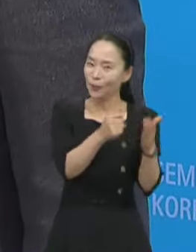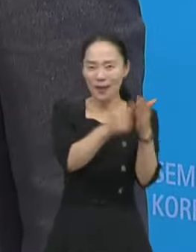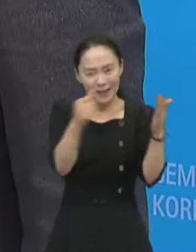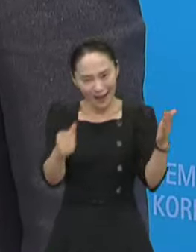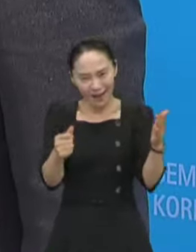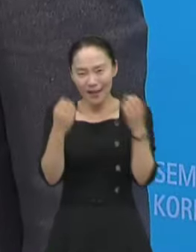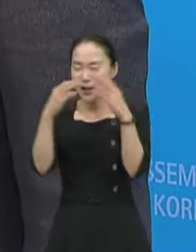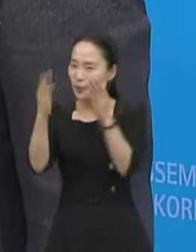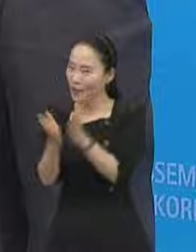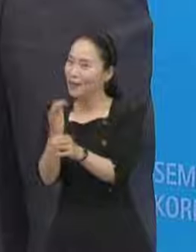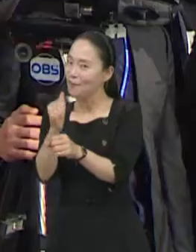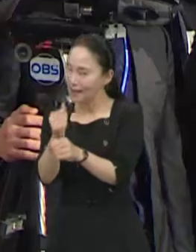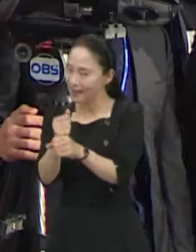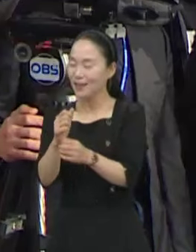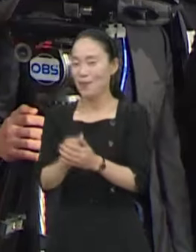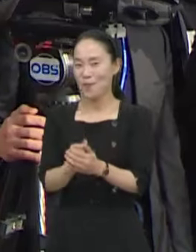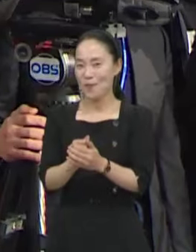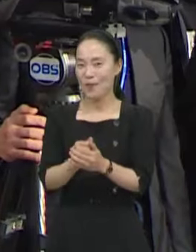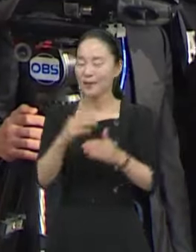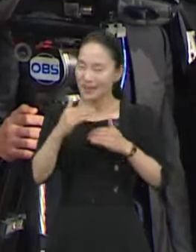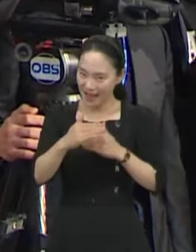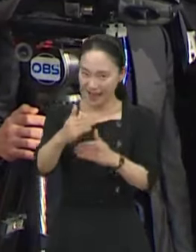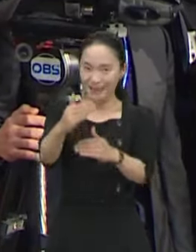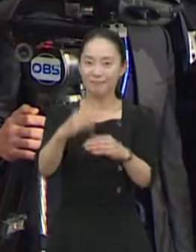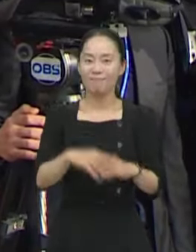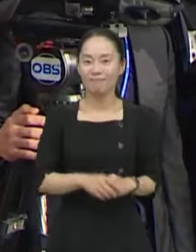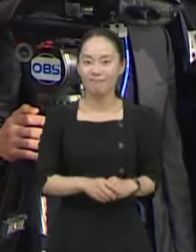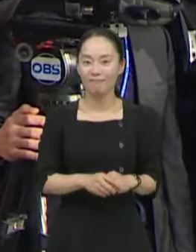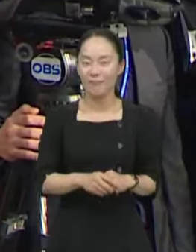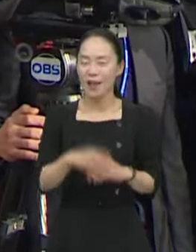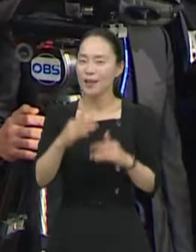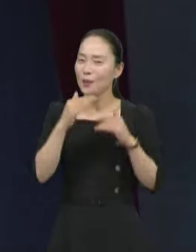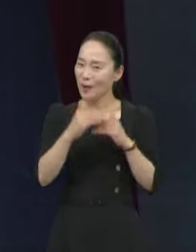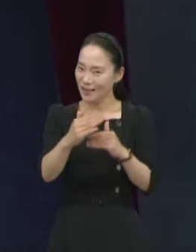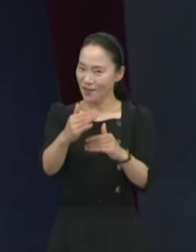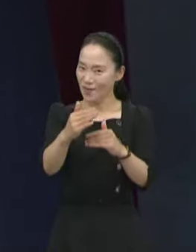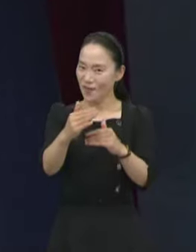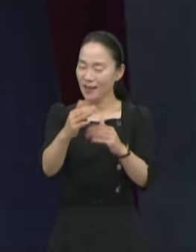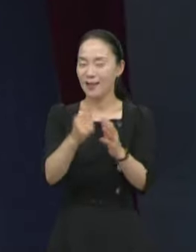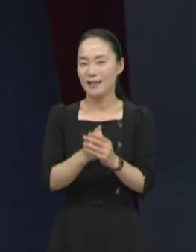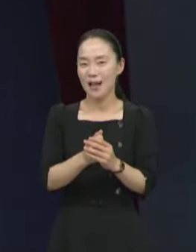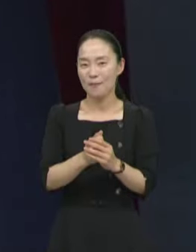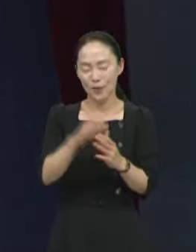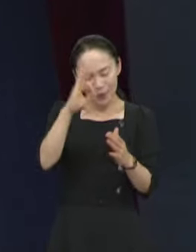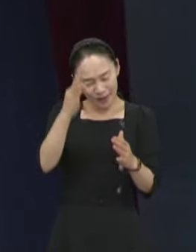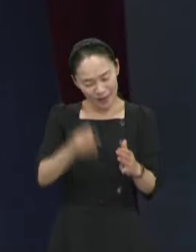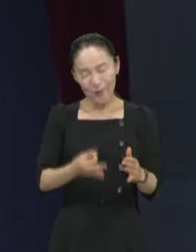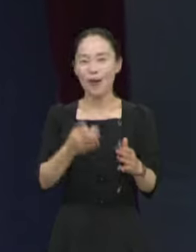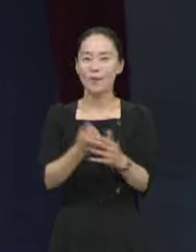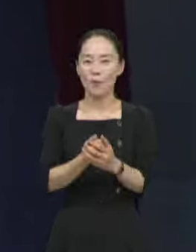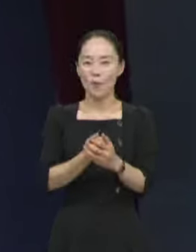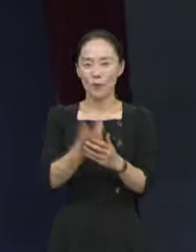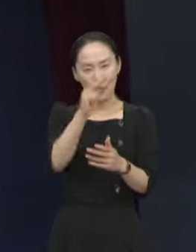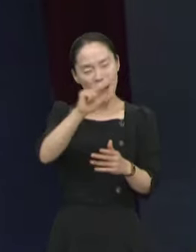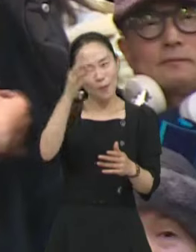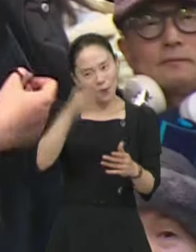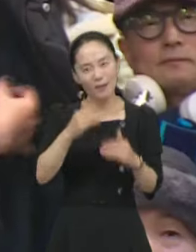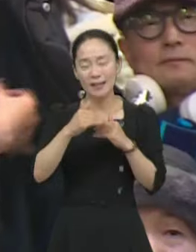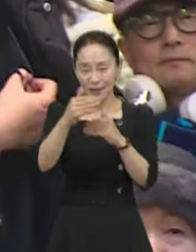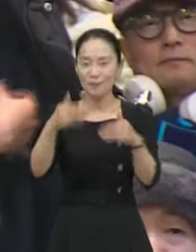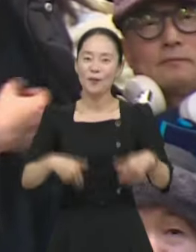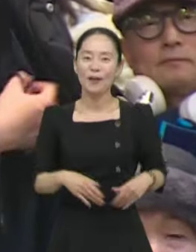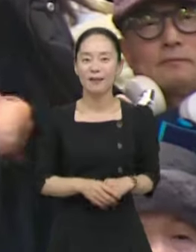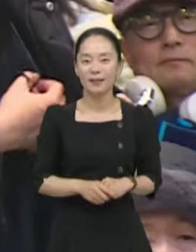신당 만들고 또 여기까지 이제 왔잖아요. 이 과정에 대해서 한번 돌아보는 과정이 좀